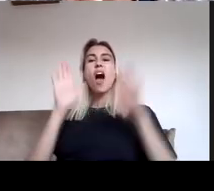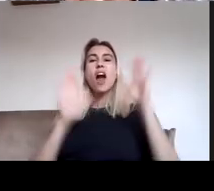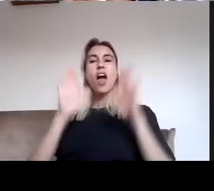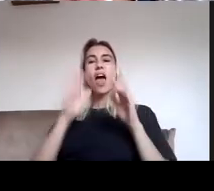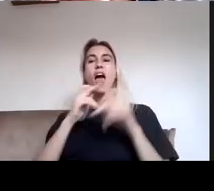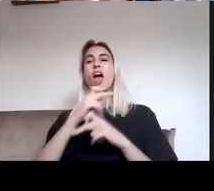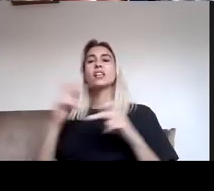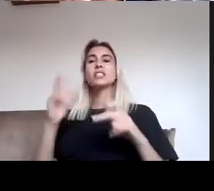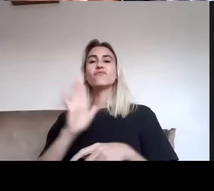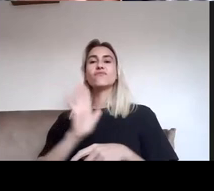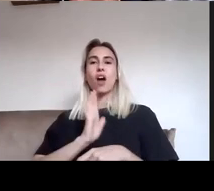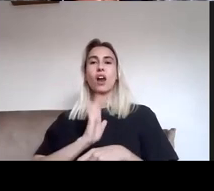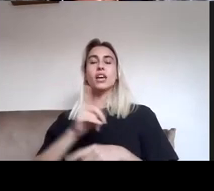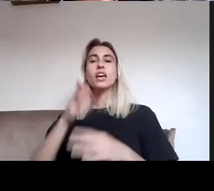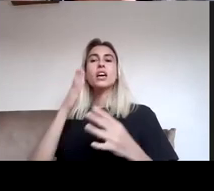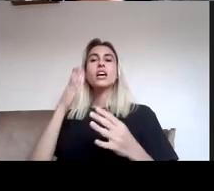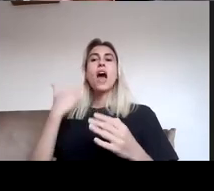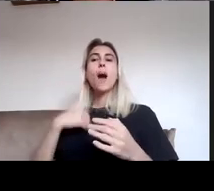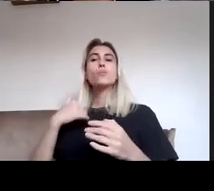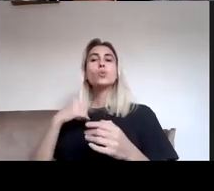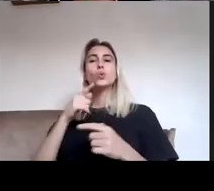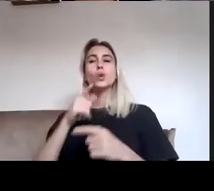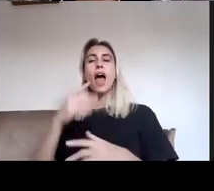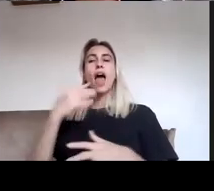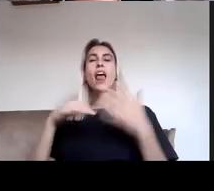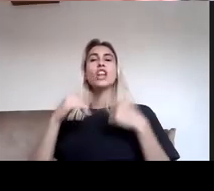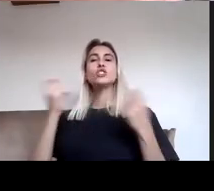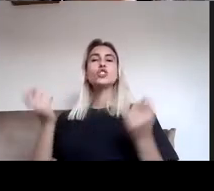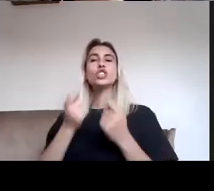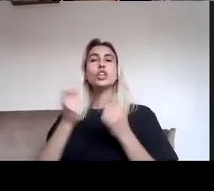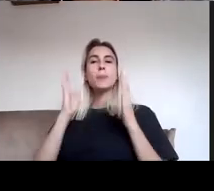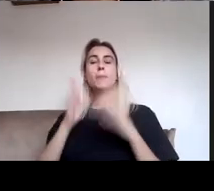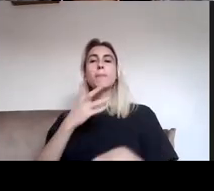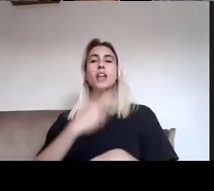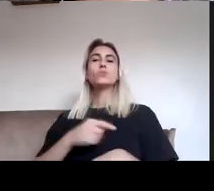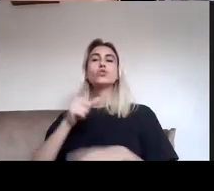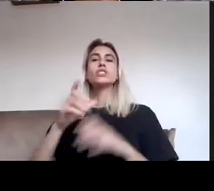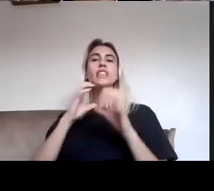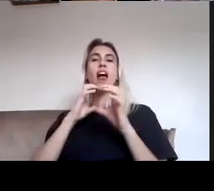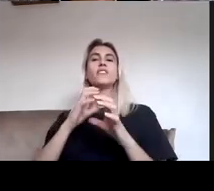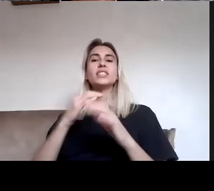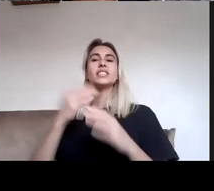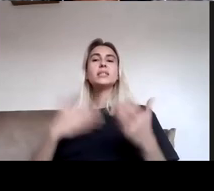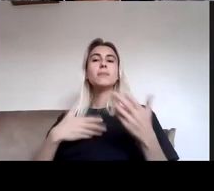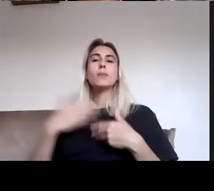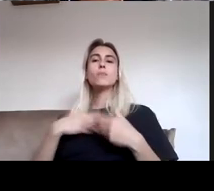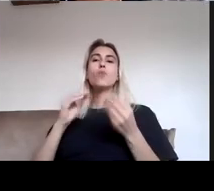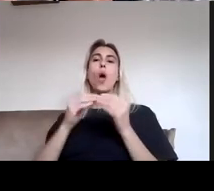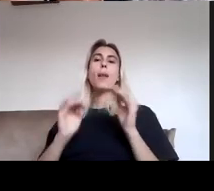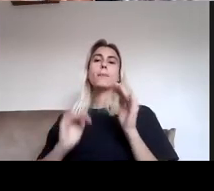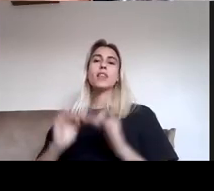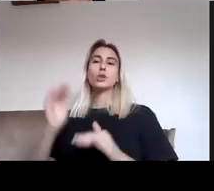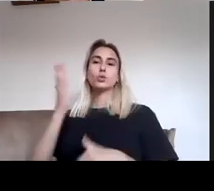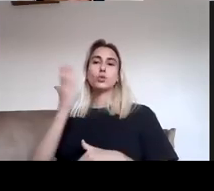ve kamu çalışanları, kamu engelli çalışanları bile maalesef bu servis hizmetleriyle ilgili problem yaşıyorlar. Yani